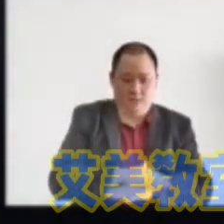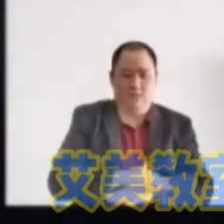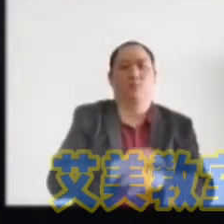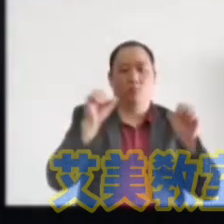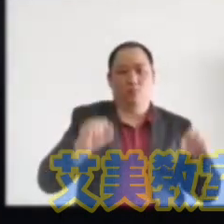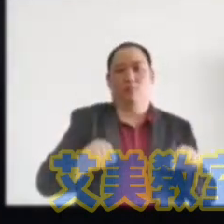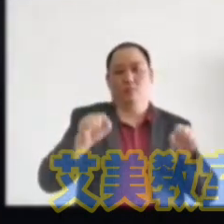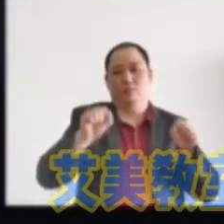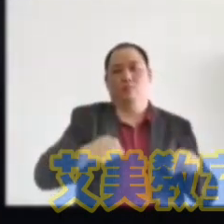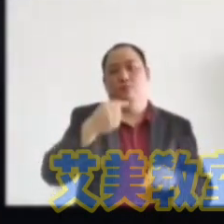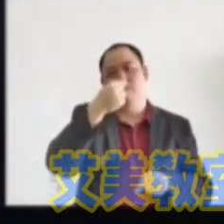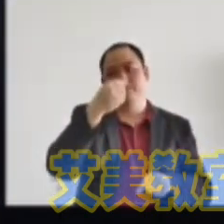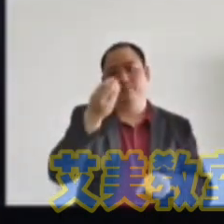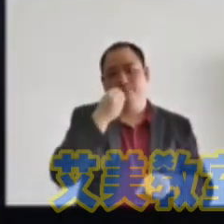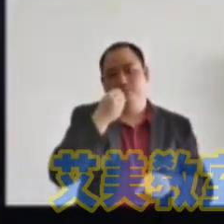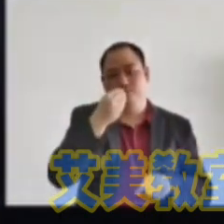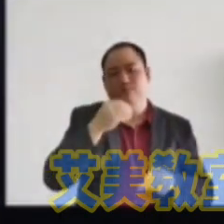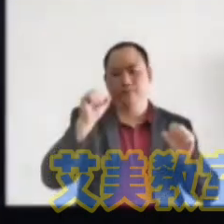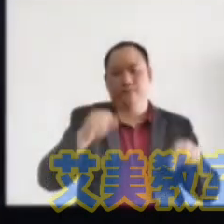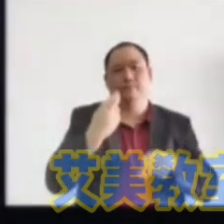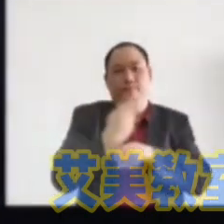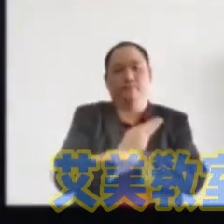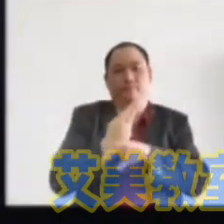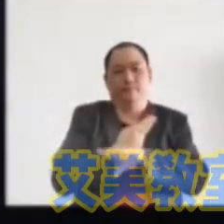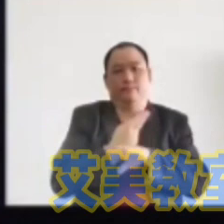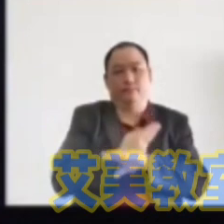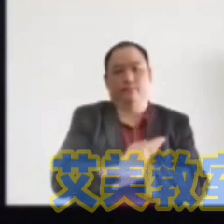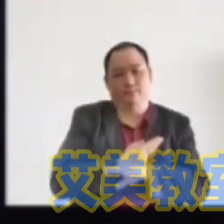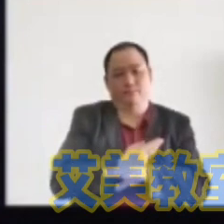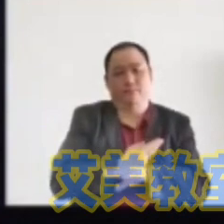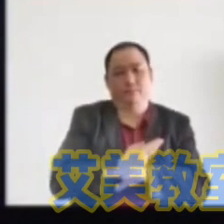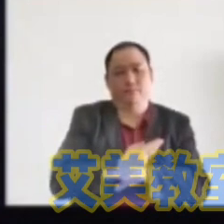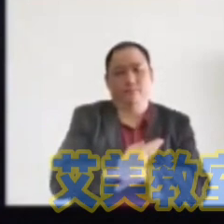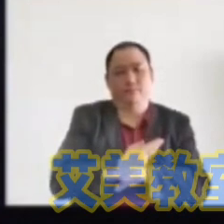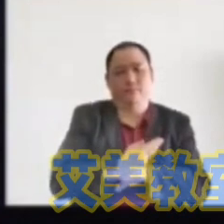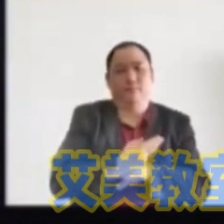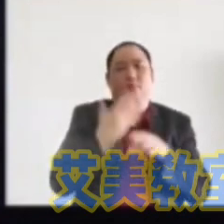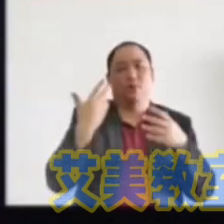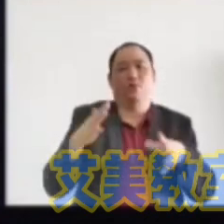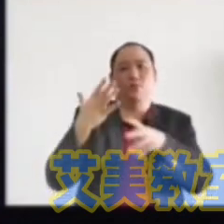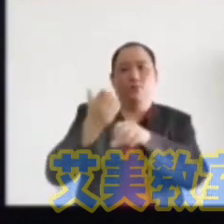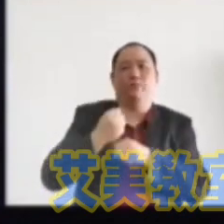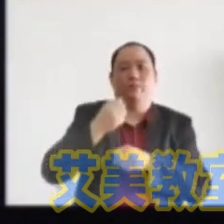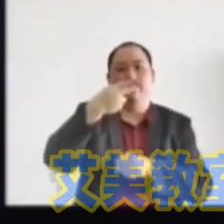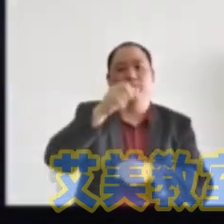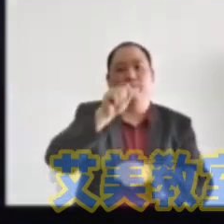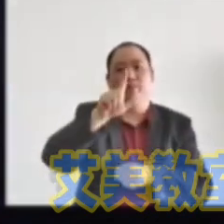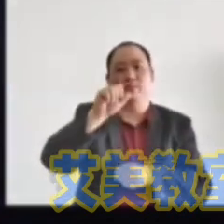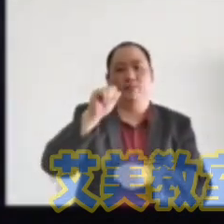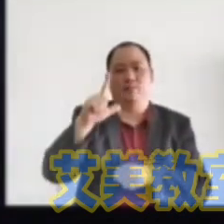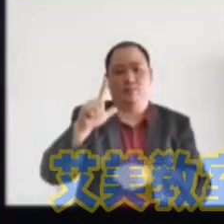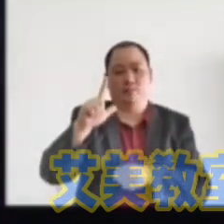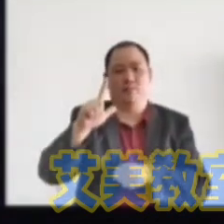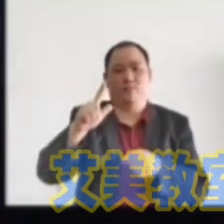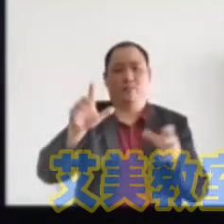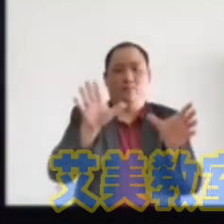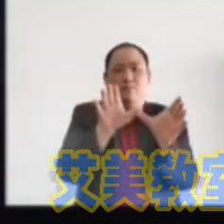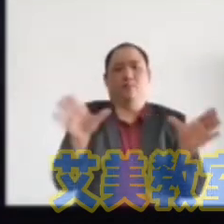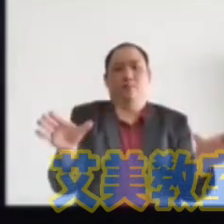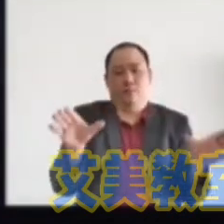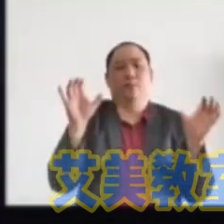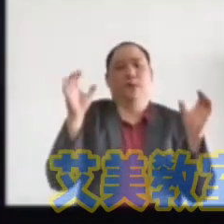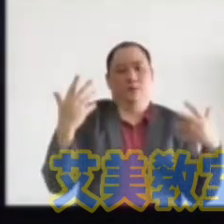胞啊，有这个马来同胞啊，他们想要服用哦，想要吃这个 Hemoglobin 哦，也是可以安心的去吃